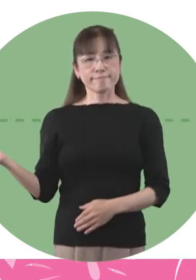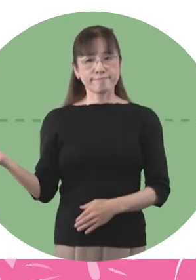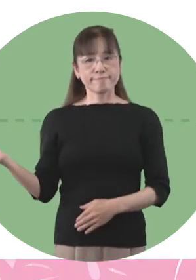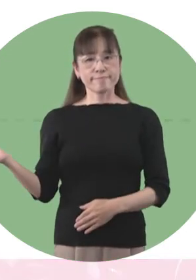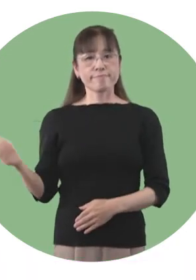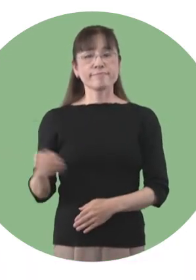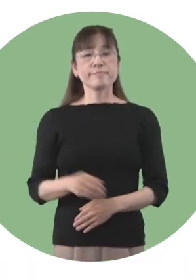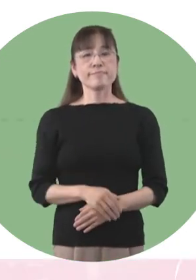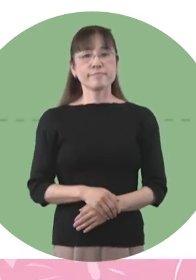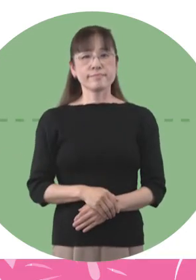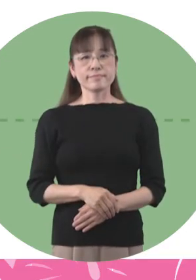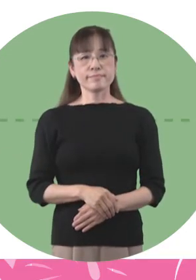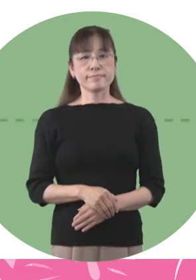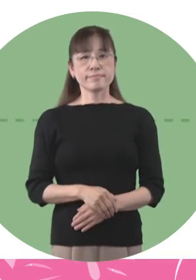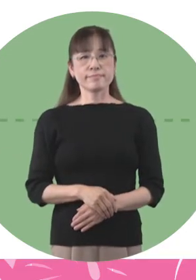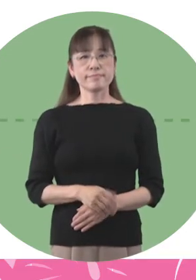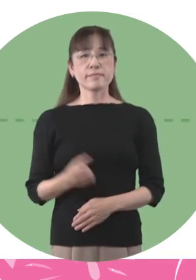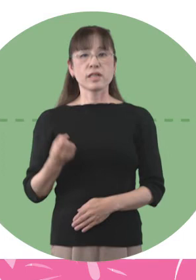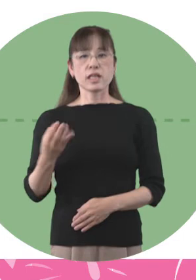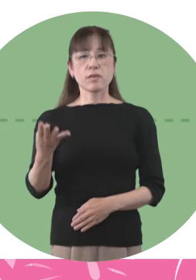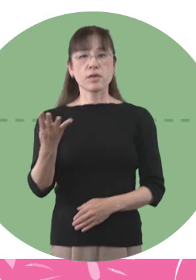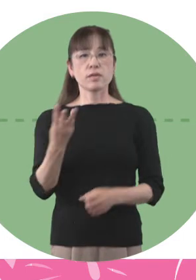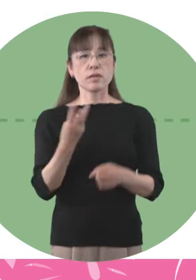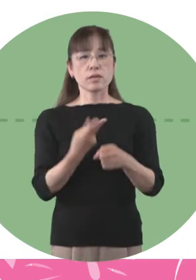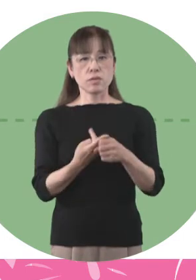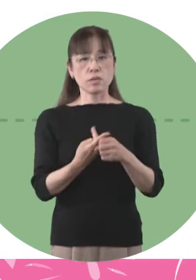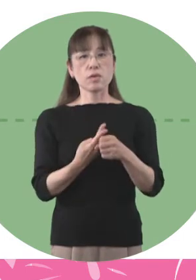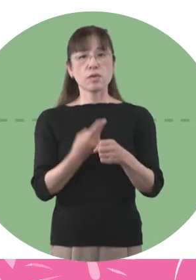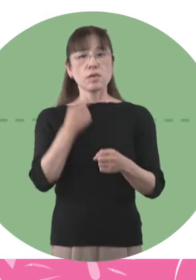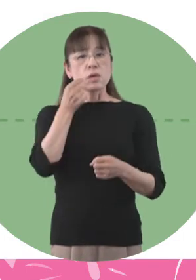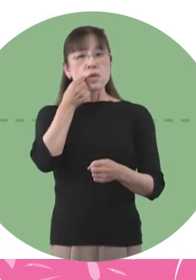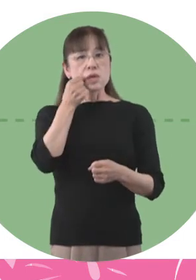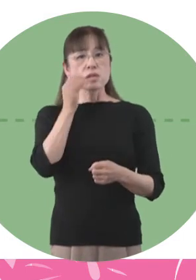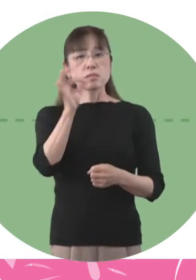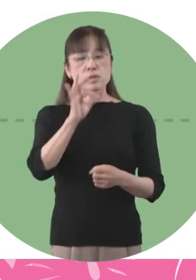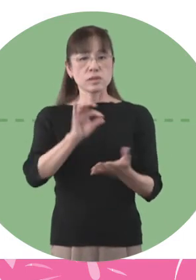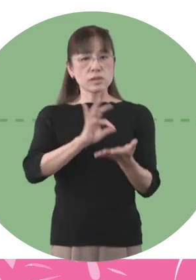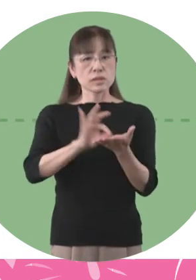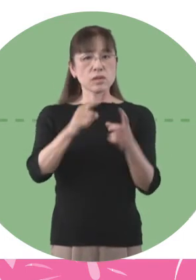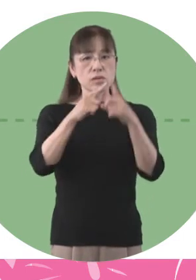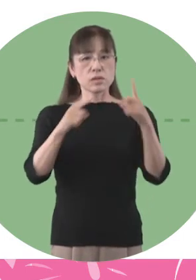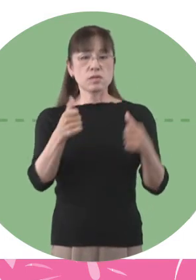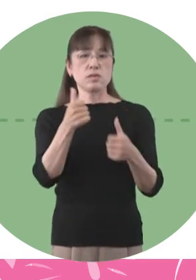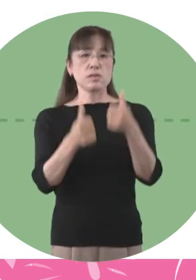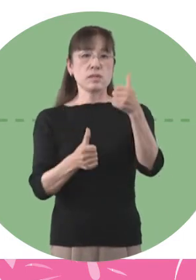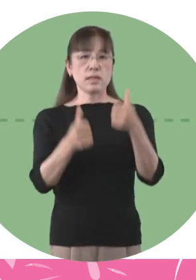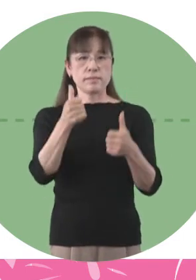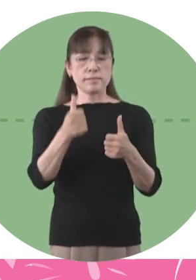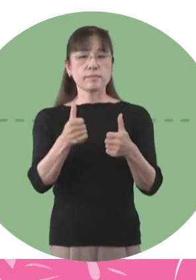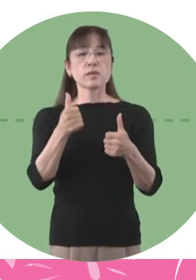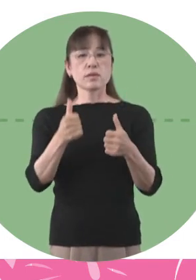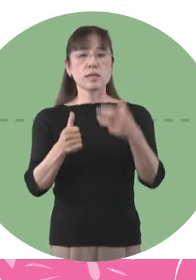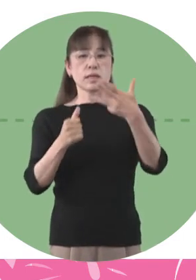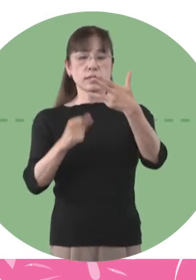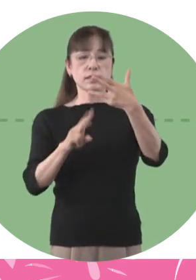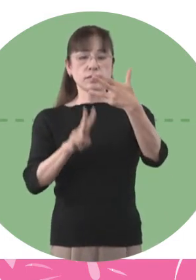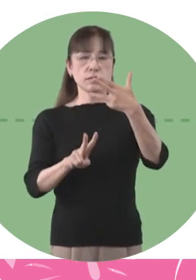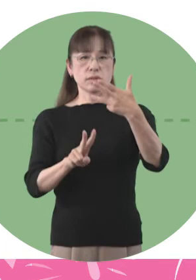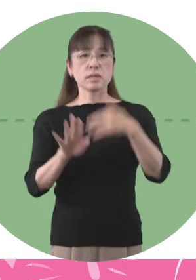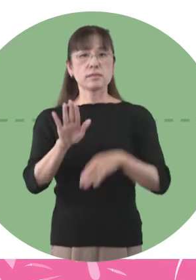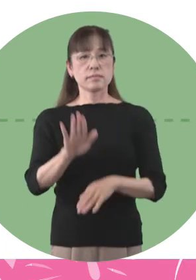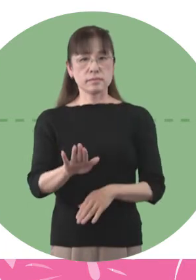まで。令和4年度毒物・劇物取扱者試験を8月2日に実施します